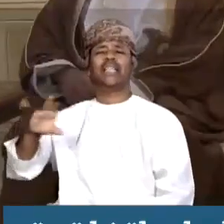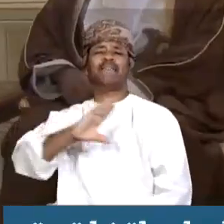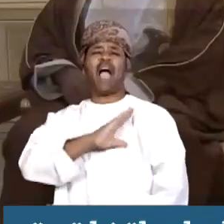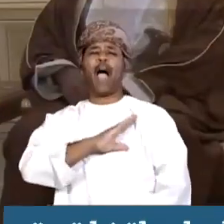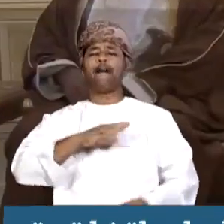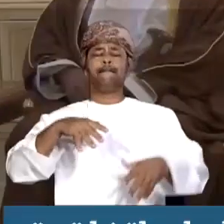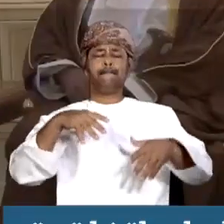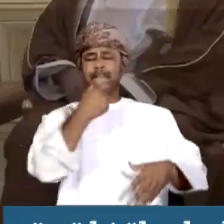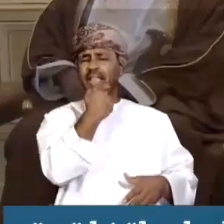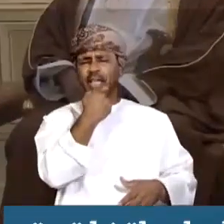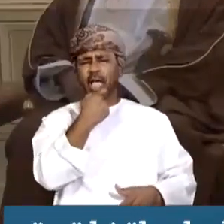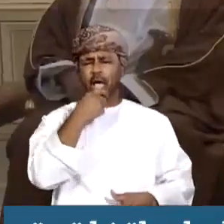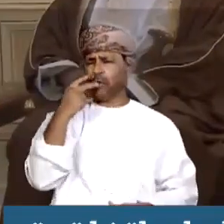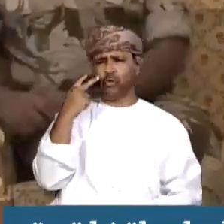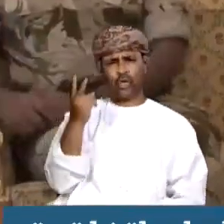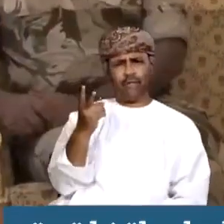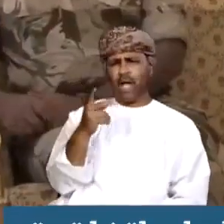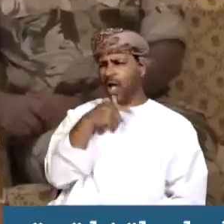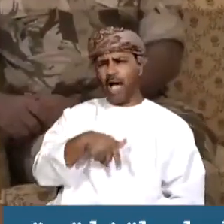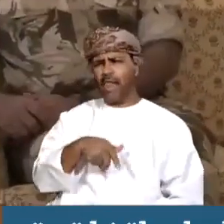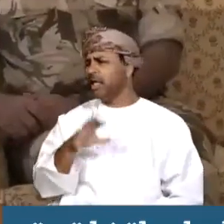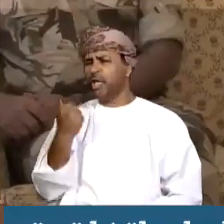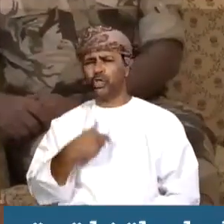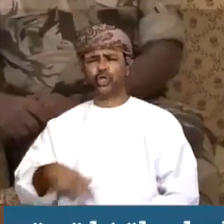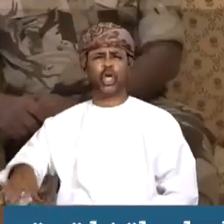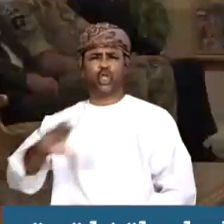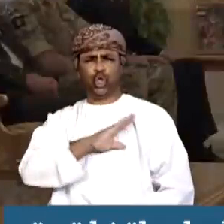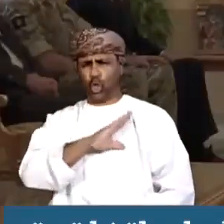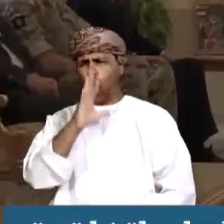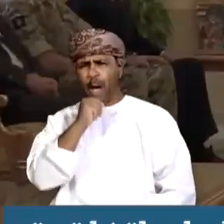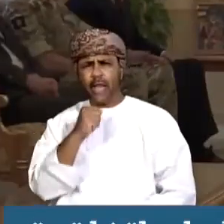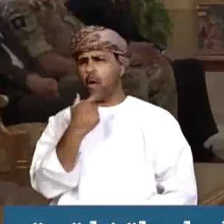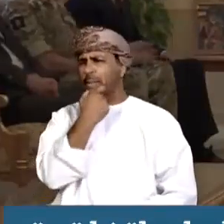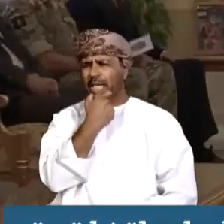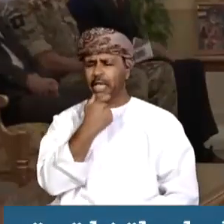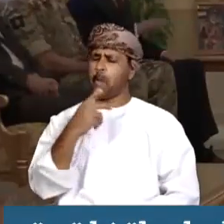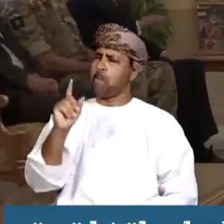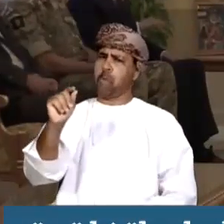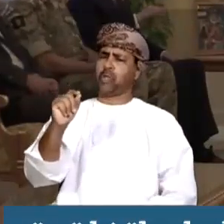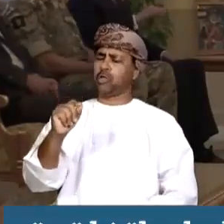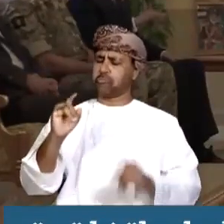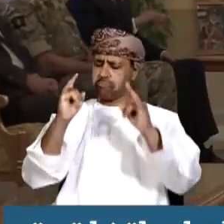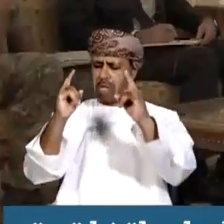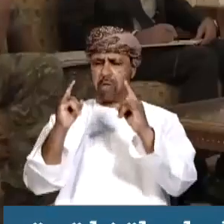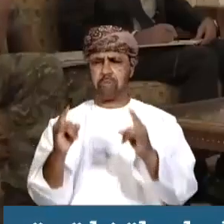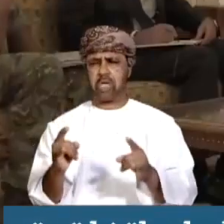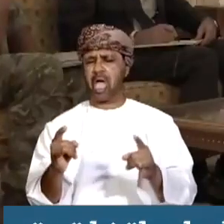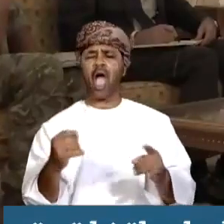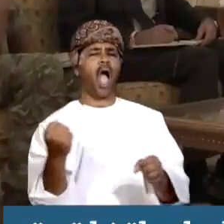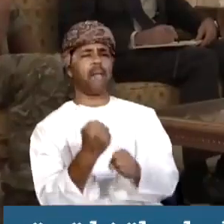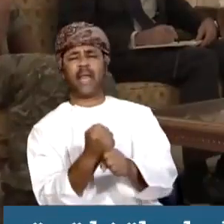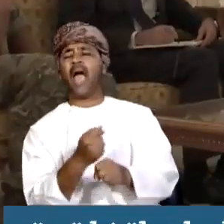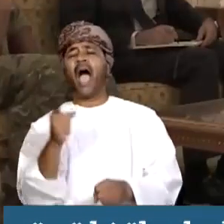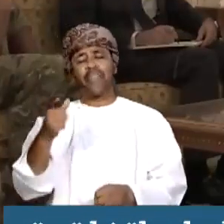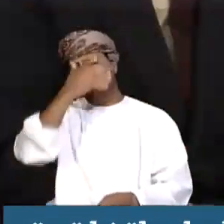البريطاني بالاحترافية التي نفذ بها التمرين المذكور بين القوات المسلحة بالبلدين الصديقين، إذ